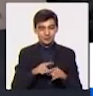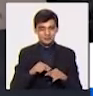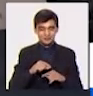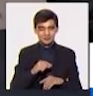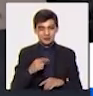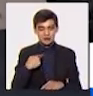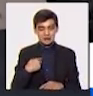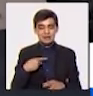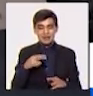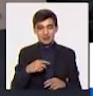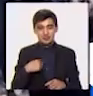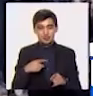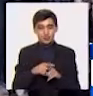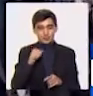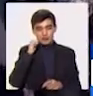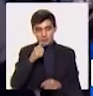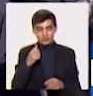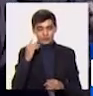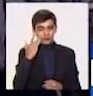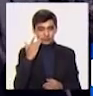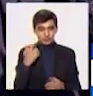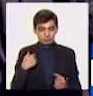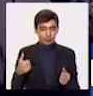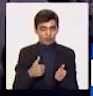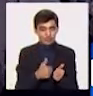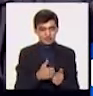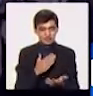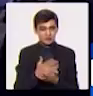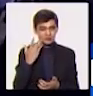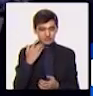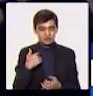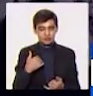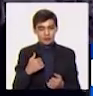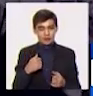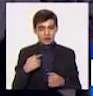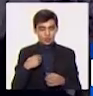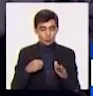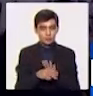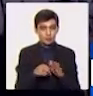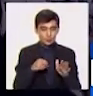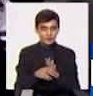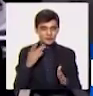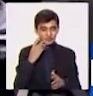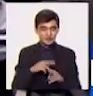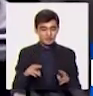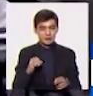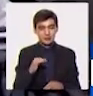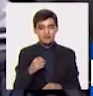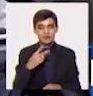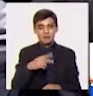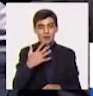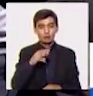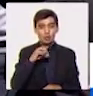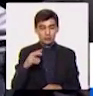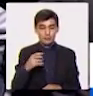Бізді отырғызу үшін күнде артымыздан тырқыратып қолайды. Біз бір ана не бүкендер сияқты қашамызда жүреміз, қашамызда жүреміз. 25 тонналық